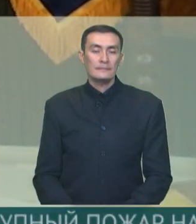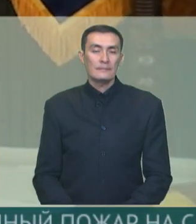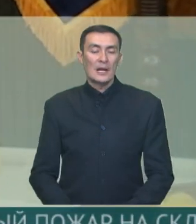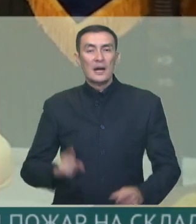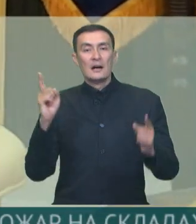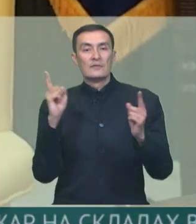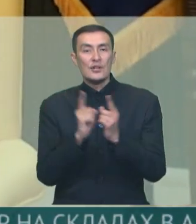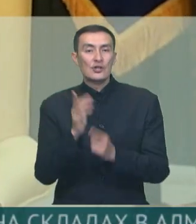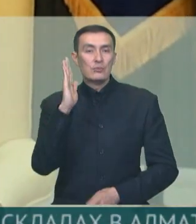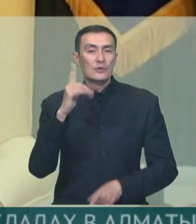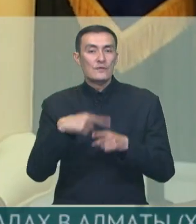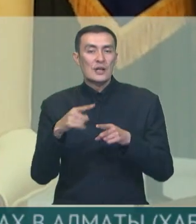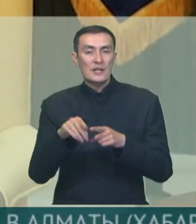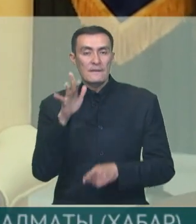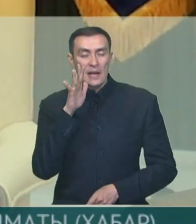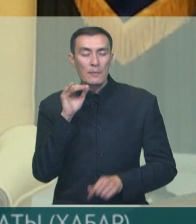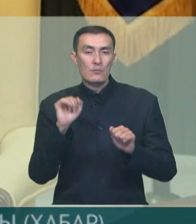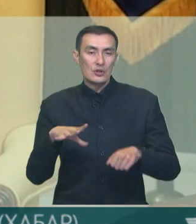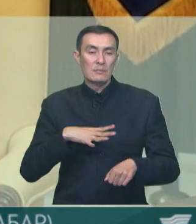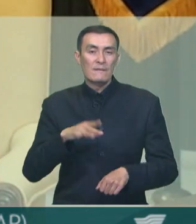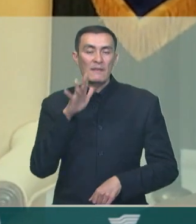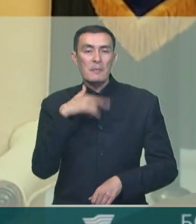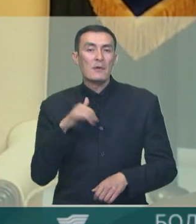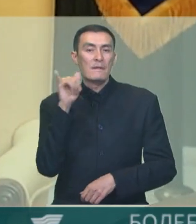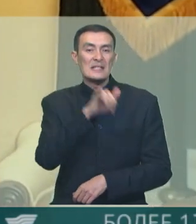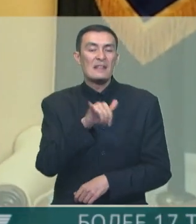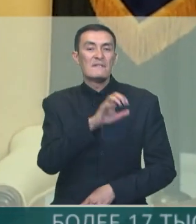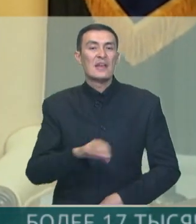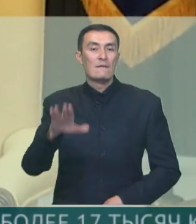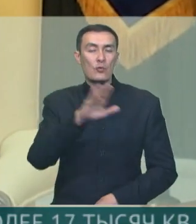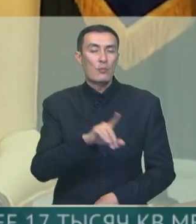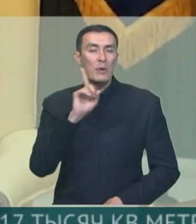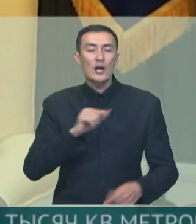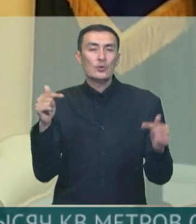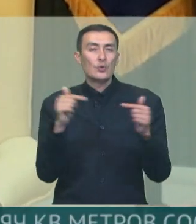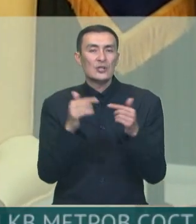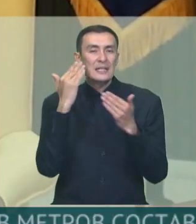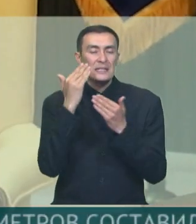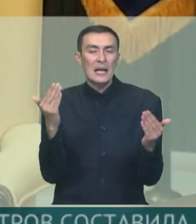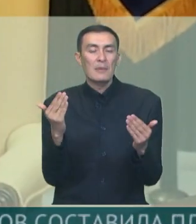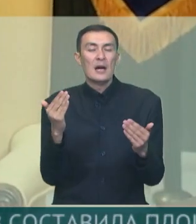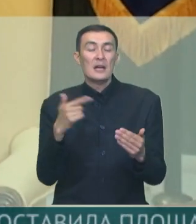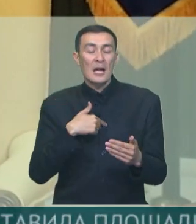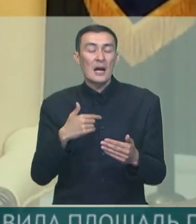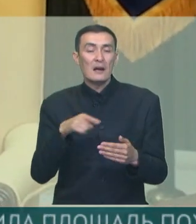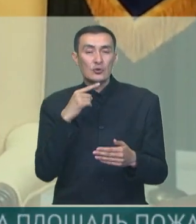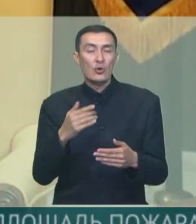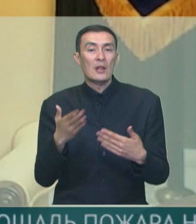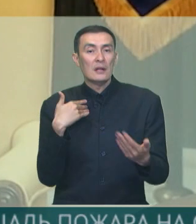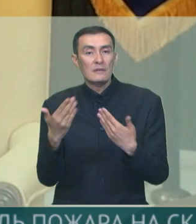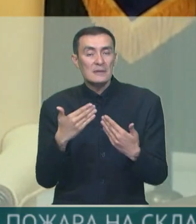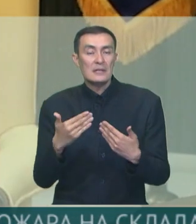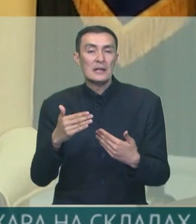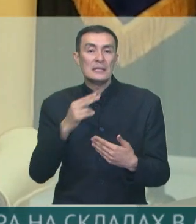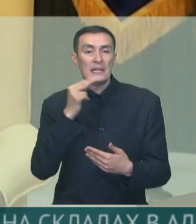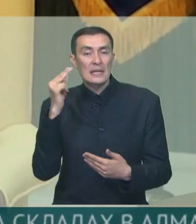Встреча состоится в ближайшее время. Скорее всего, она пройдет во время моего визита в Европу. Пока мы точно не определились. Как я и говорил ранее, наладить диалог с Россией